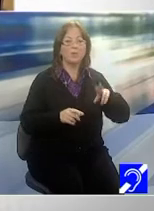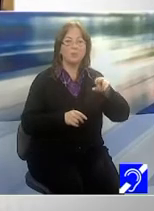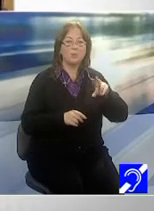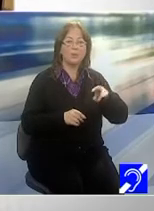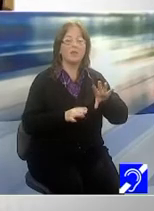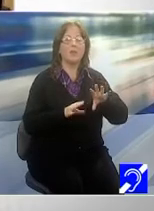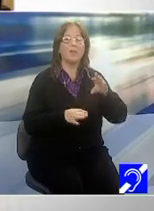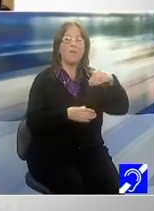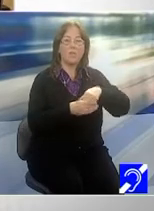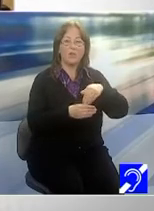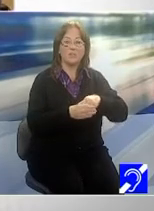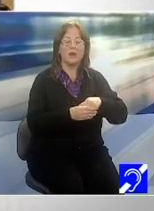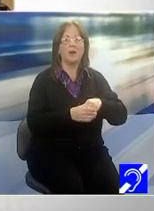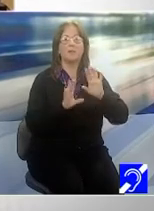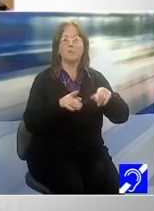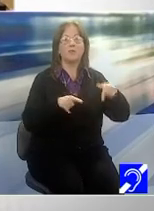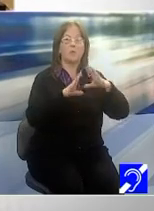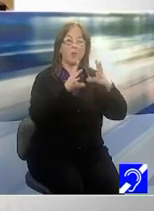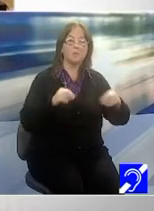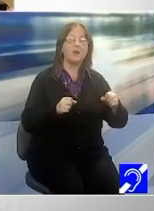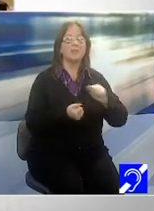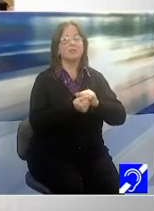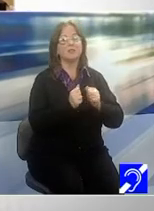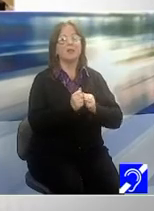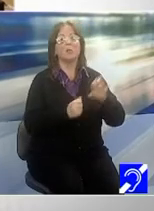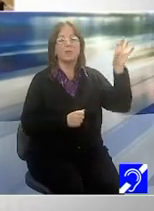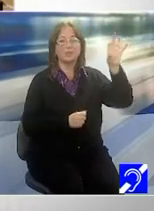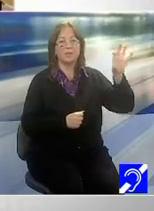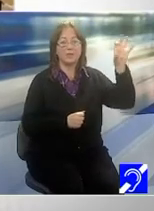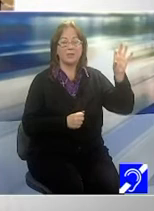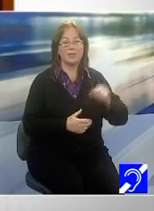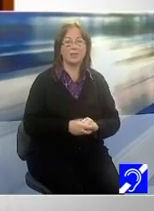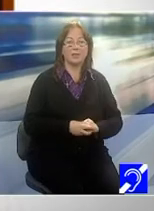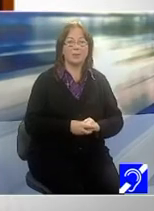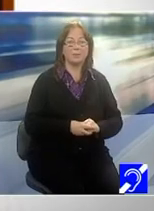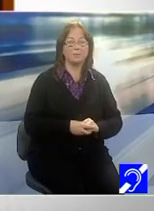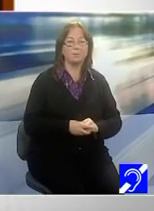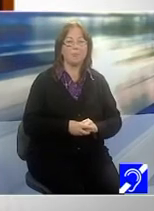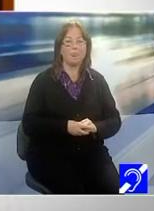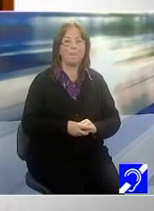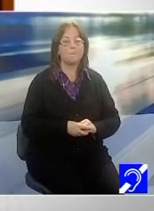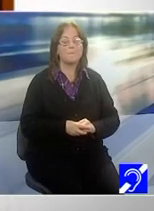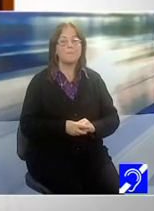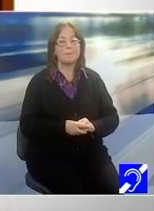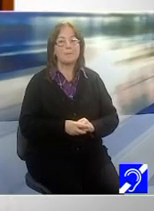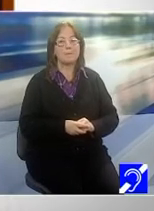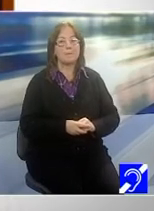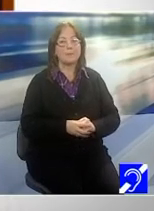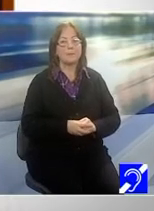în exteriorul țării. Urmează un an important în care se vor face numiri în posturile cheie din justiție și